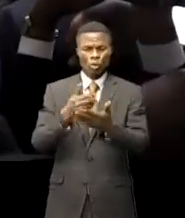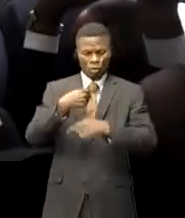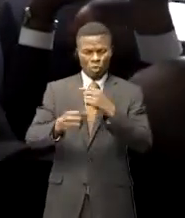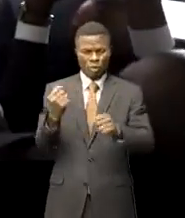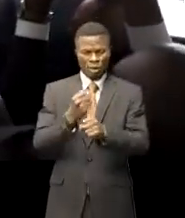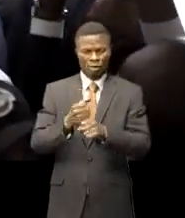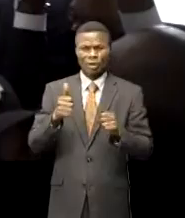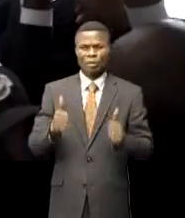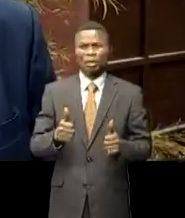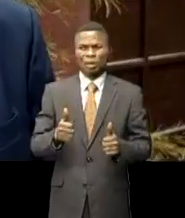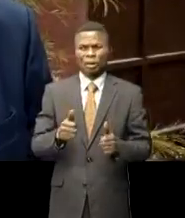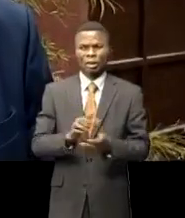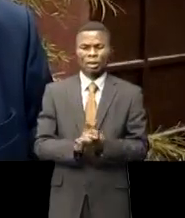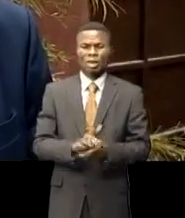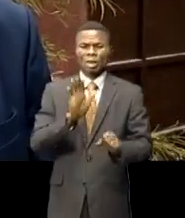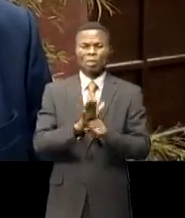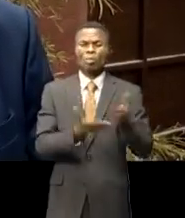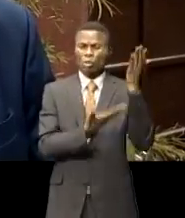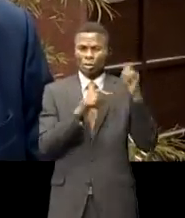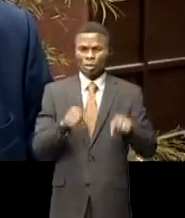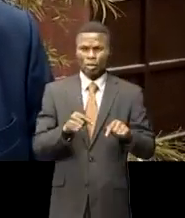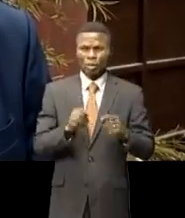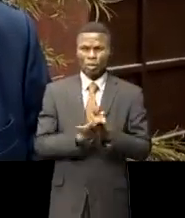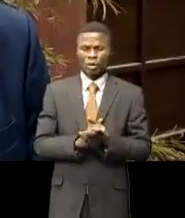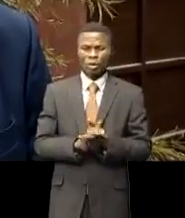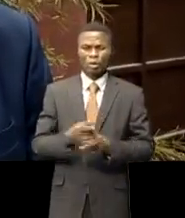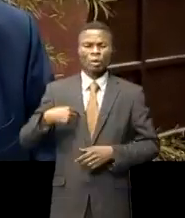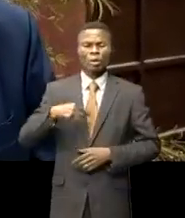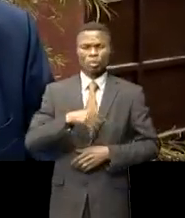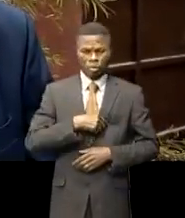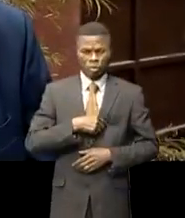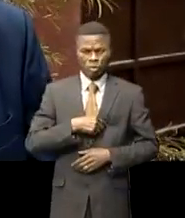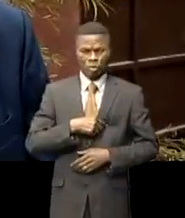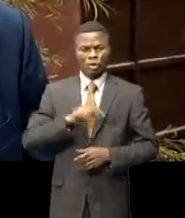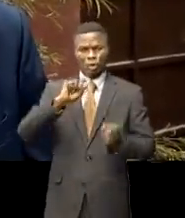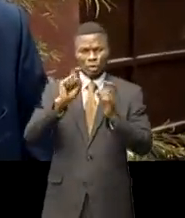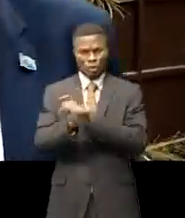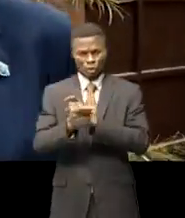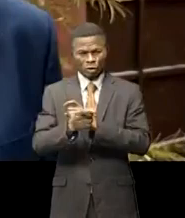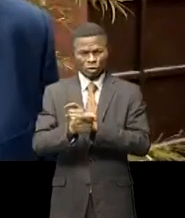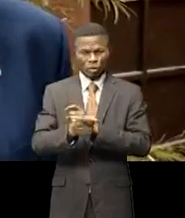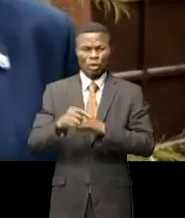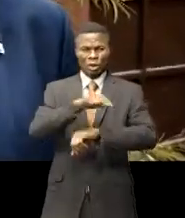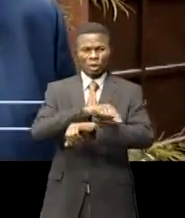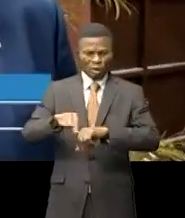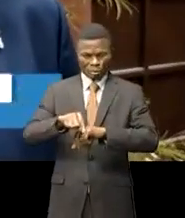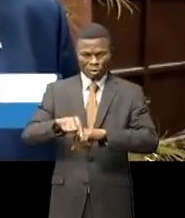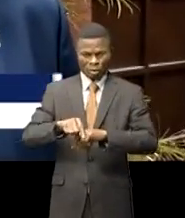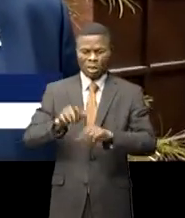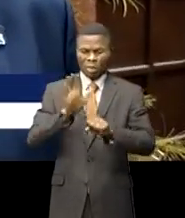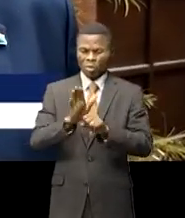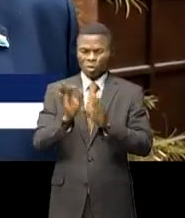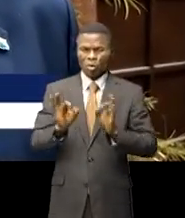mission. Il est très important maintenant que nous inscrivions dans un processus de changement du narratif. Ce qui me semble très très